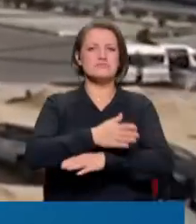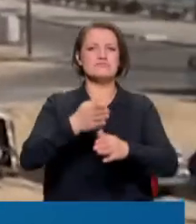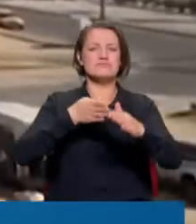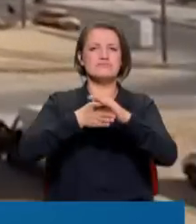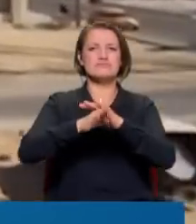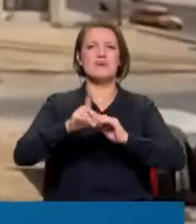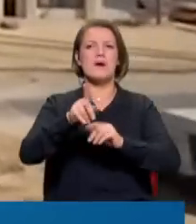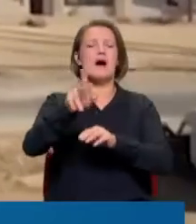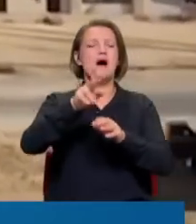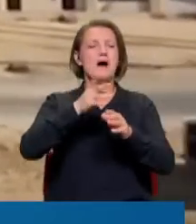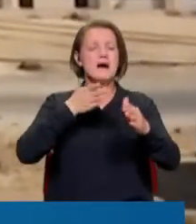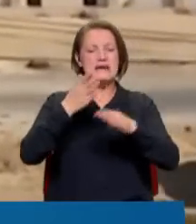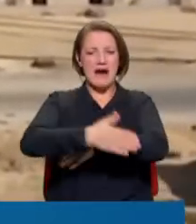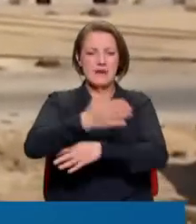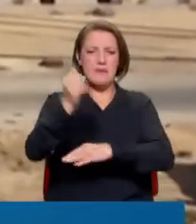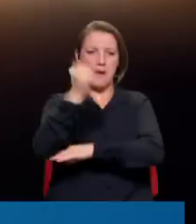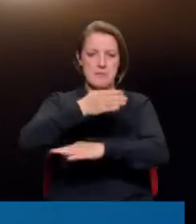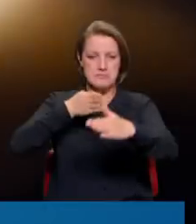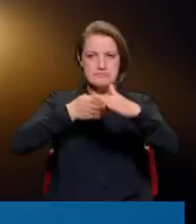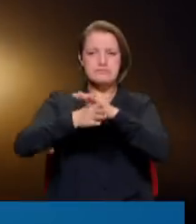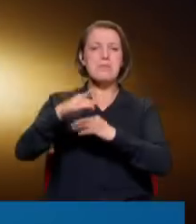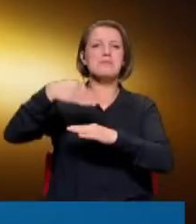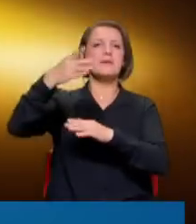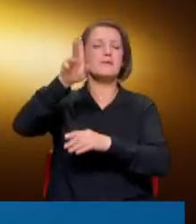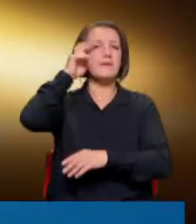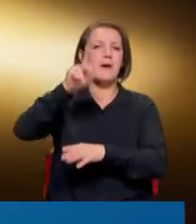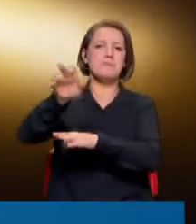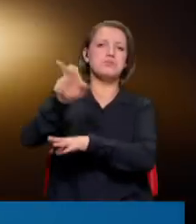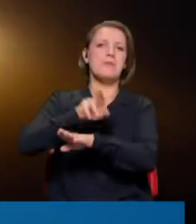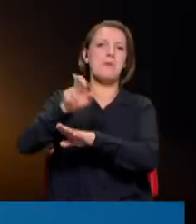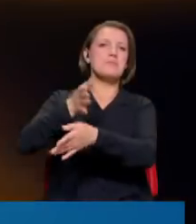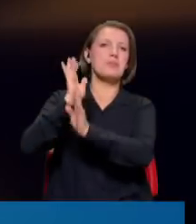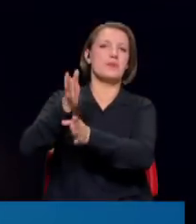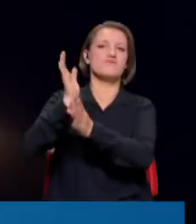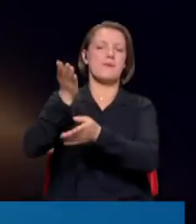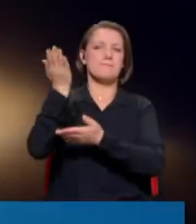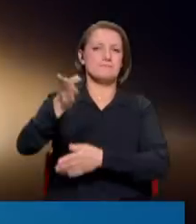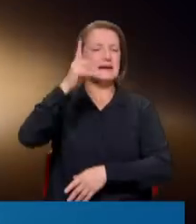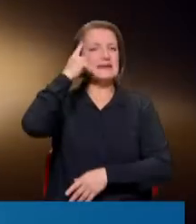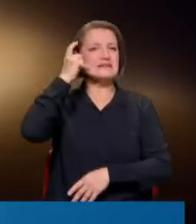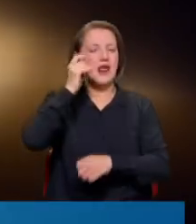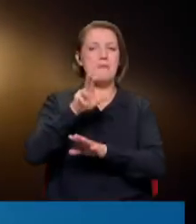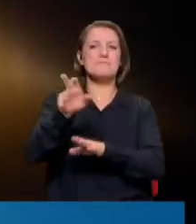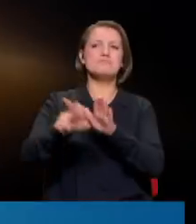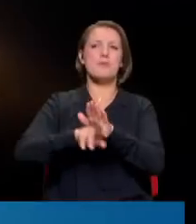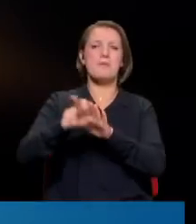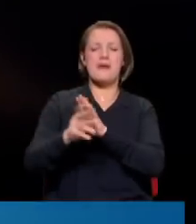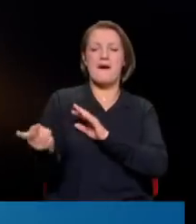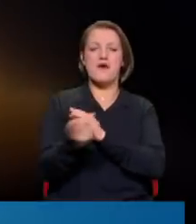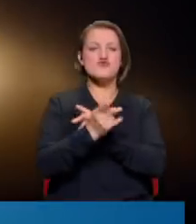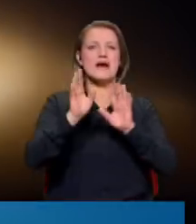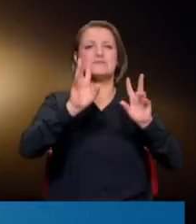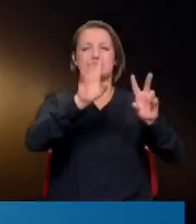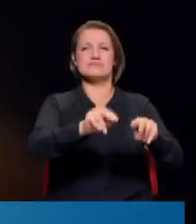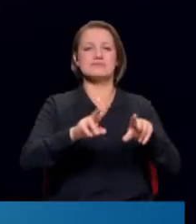çevresini bombalamaya devam etti İsrail ordusu yaklaşık 100.000 kişinin kuzeydeki İsrail bombardımanından kaçarak yerleştiği